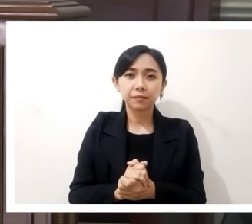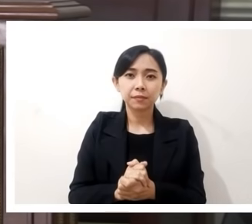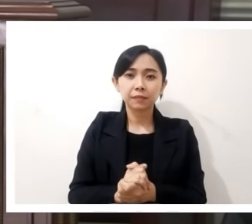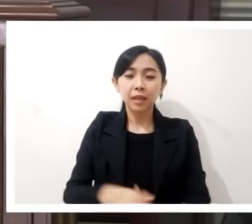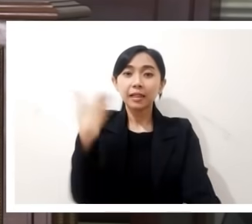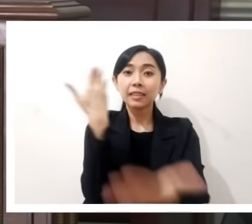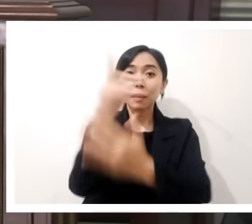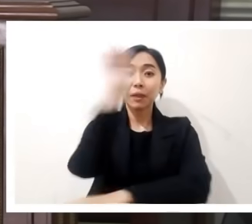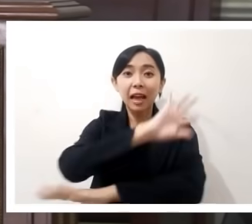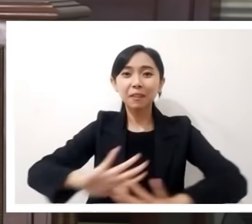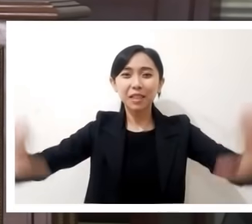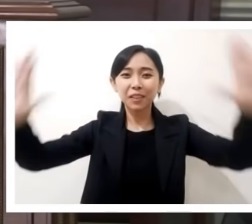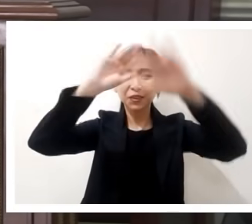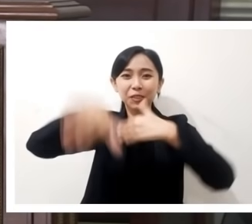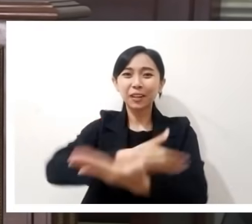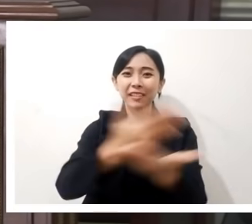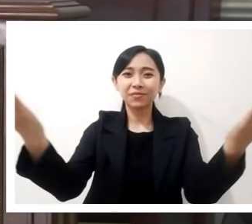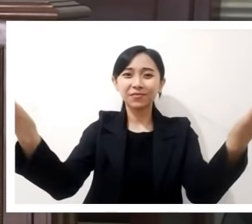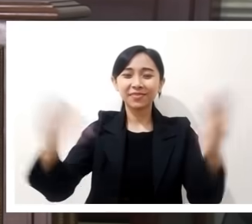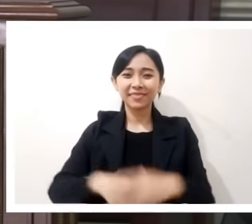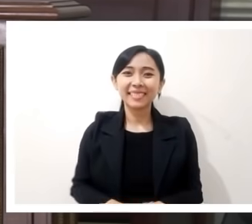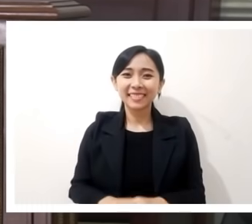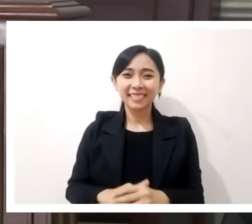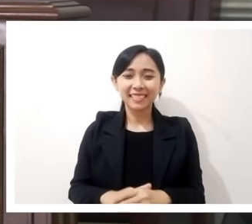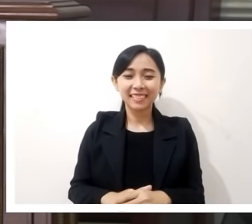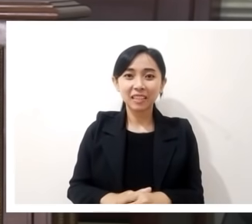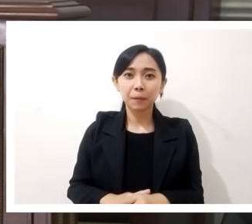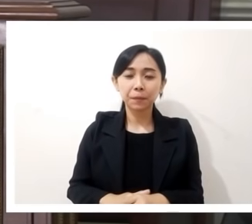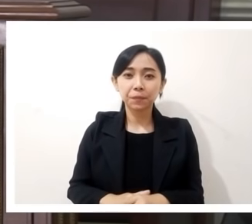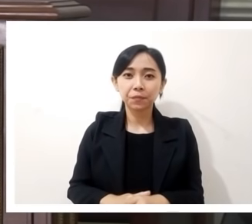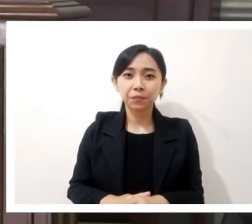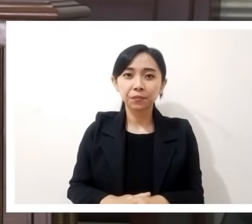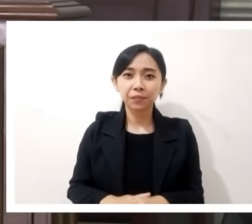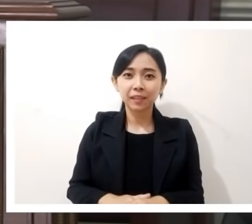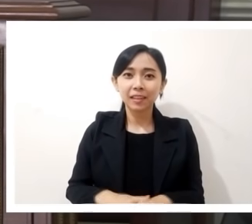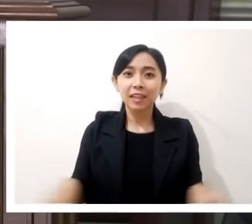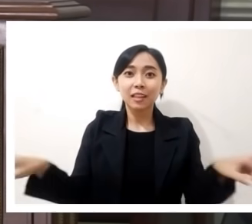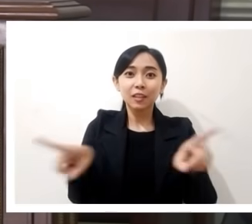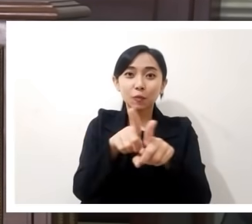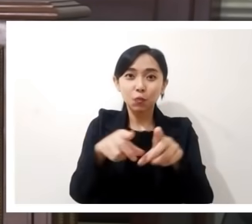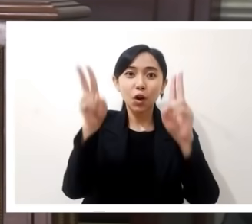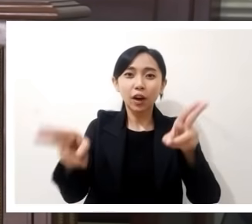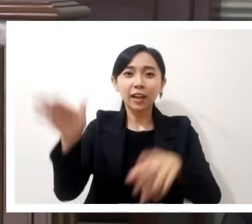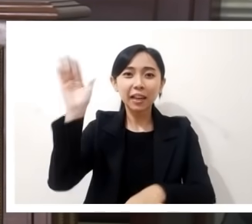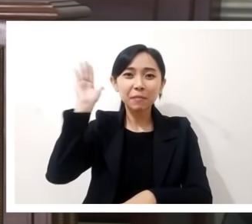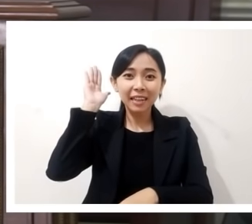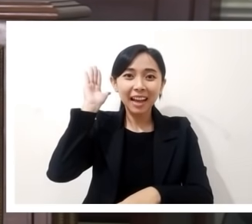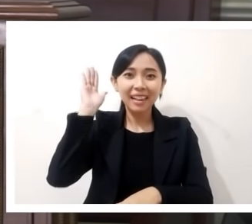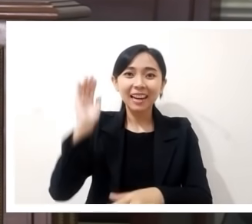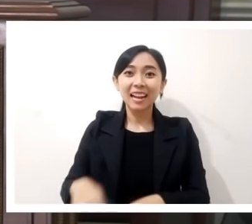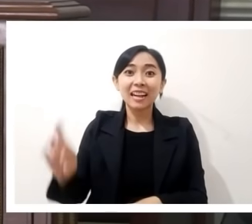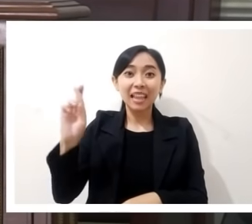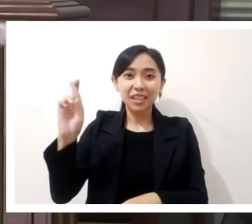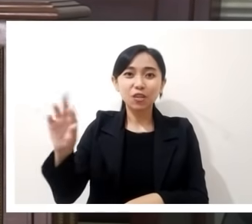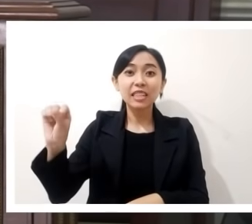Selamat hari Minggu umat yang terkasih, dimanapun berada, juga para pendengar siaran radio Shalom di Tobelo,